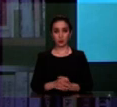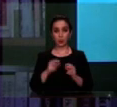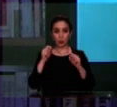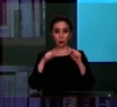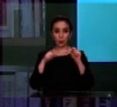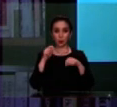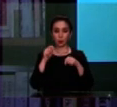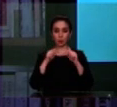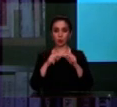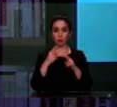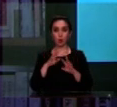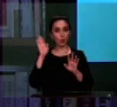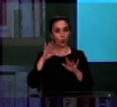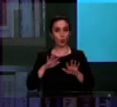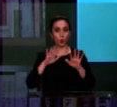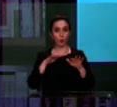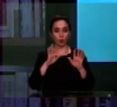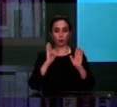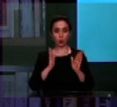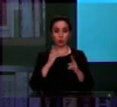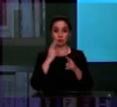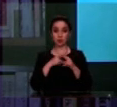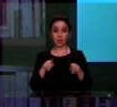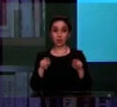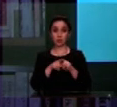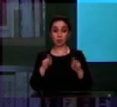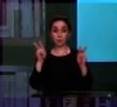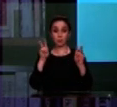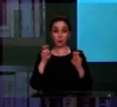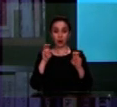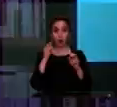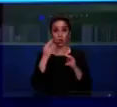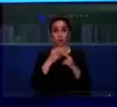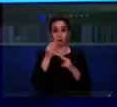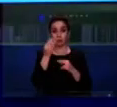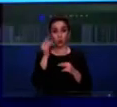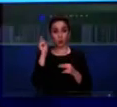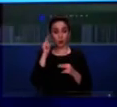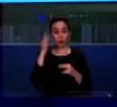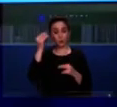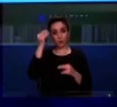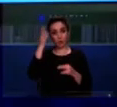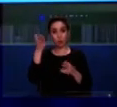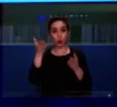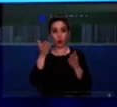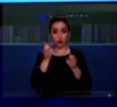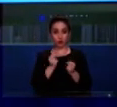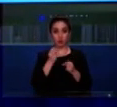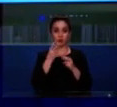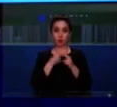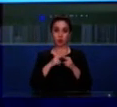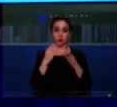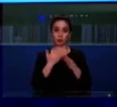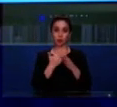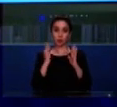Toma-toma ko'l bo'lur. Aynan shu maqol siz o'quvchilarga bilim olishingizda qo'l